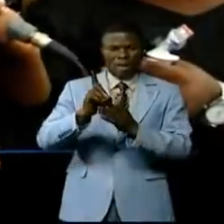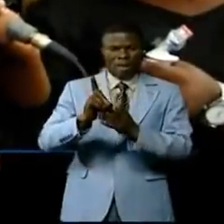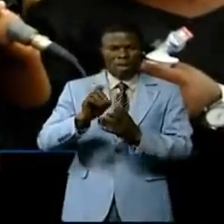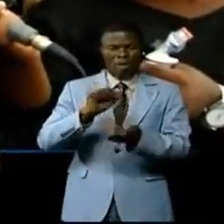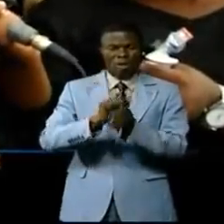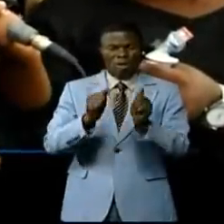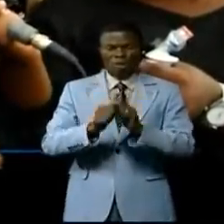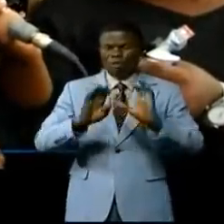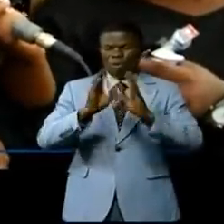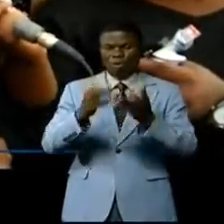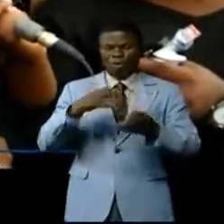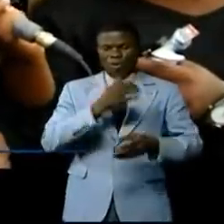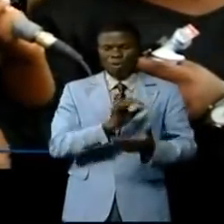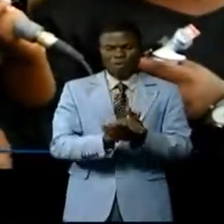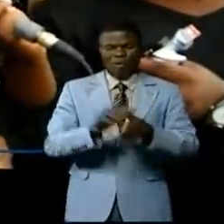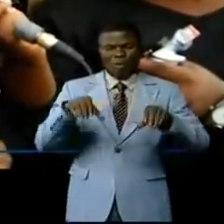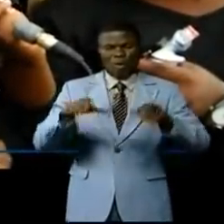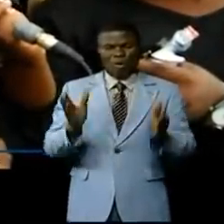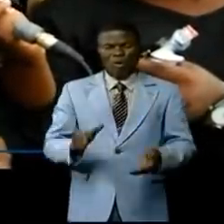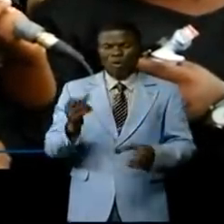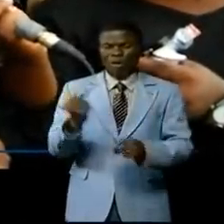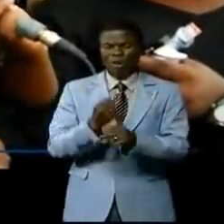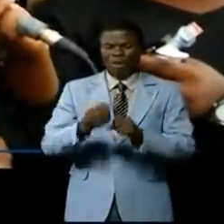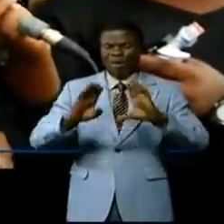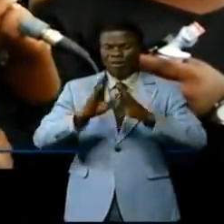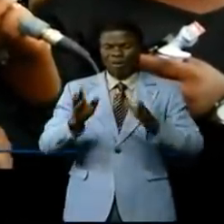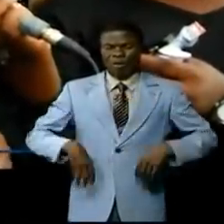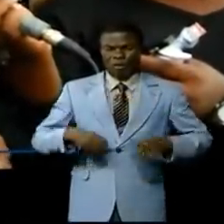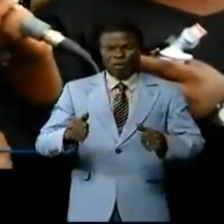des femmes congolaises dans tous les domaines de la vie.